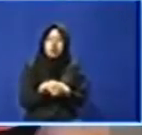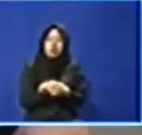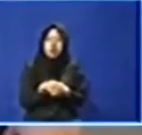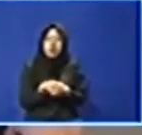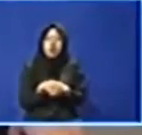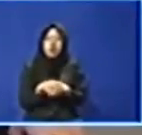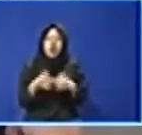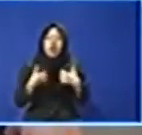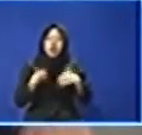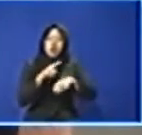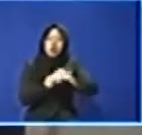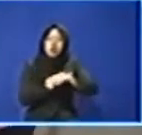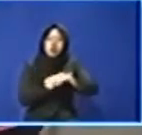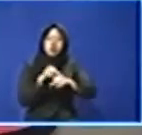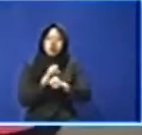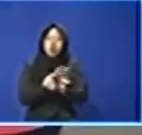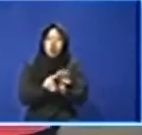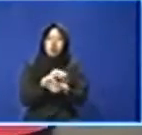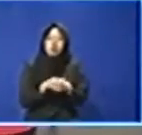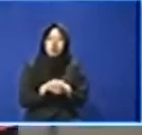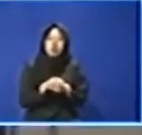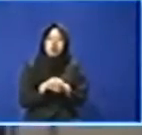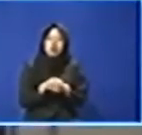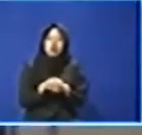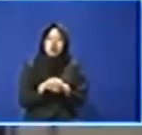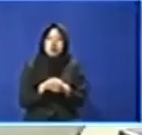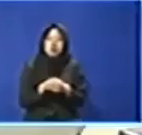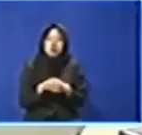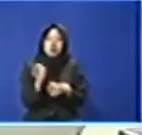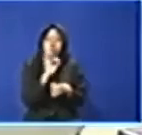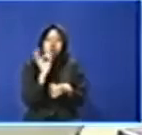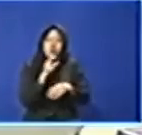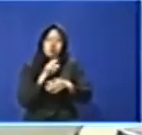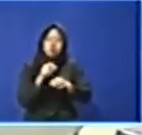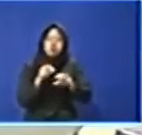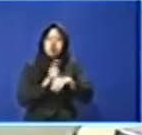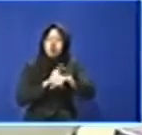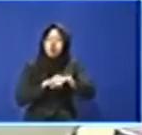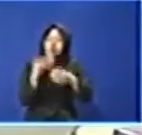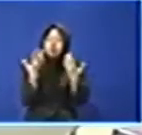ditambah cinta pada cukup menyebut Raisa tunggu sampai waktu habis